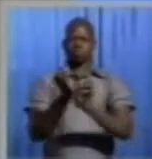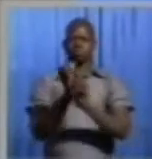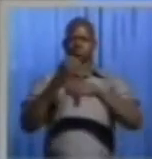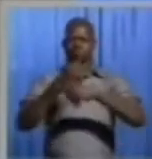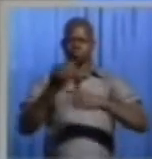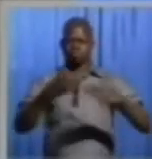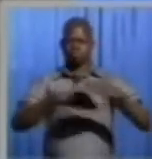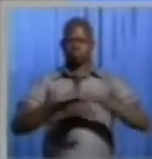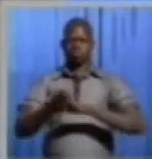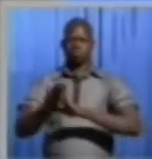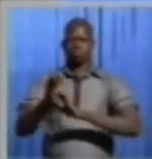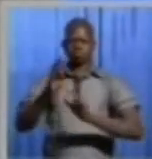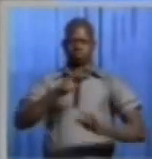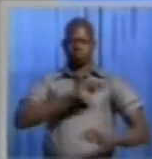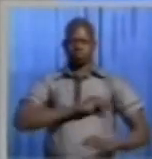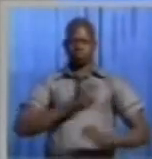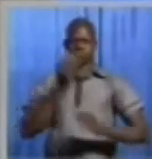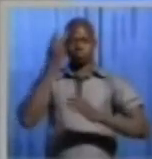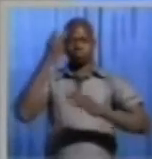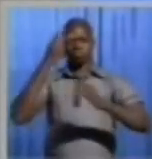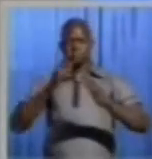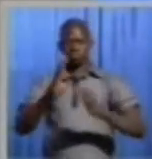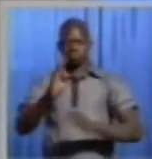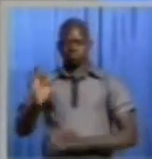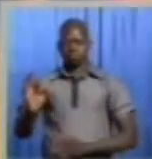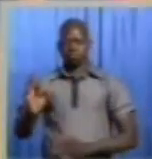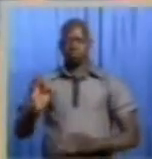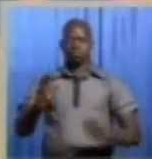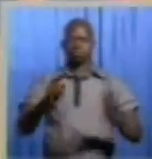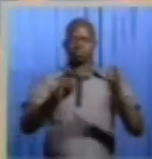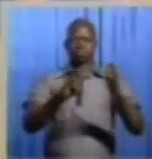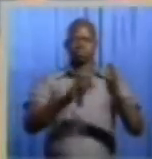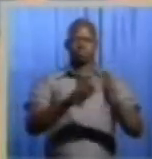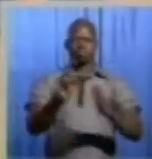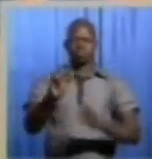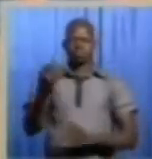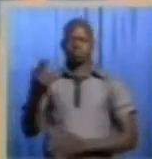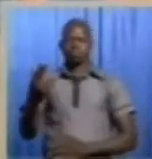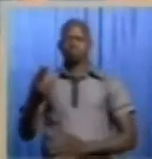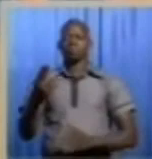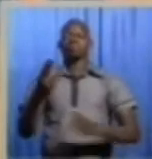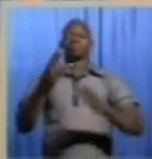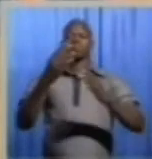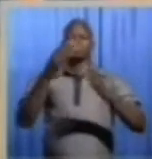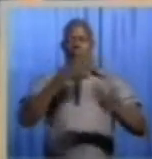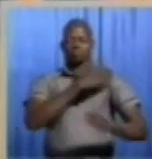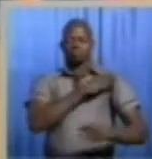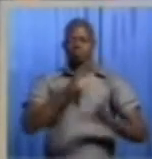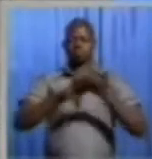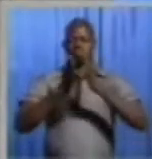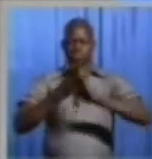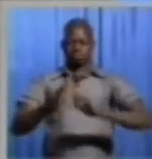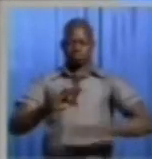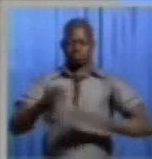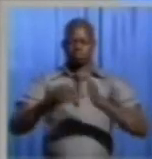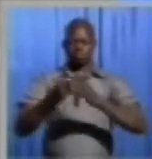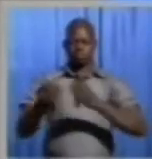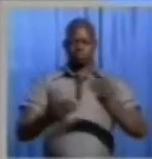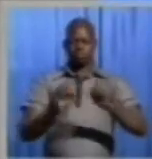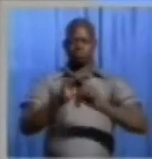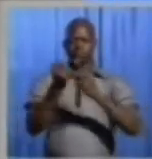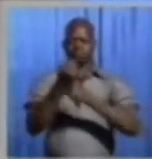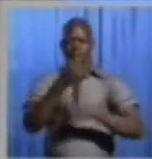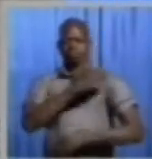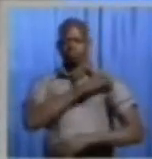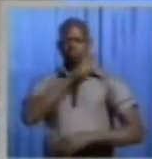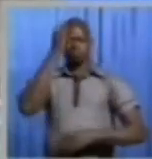vision prospective du Burkina Faso à l'horizon 2025. Apôtre de la paix, chantre du dialogue social, le chef de l'État